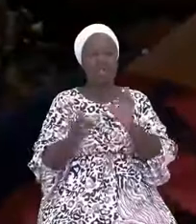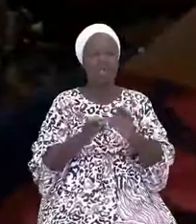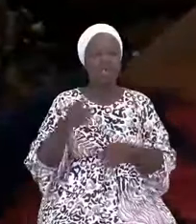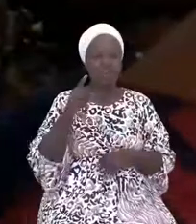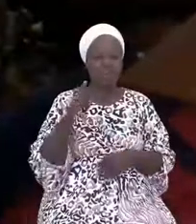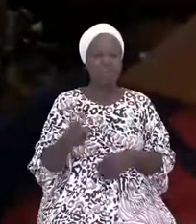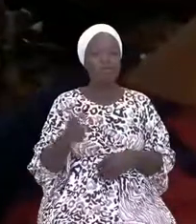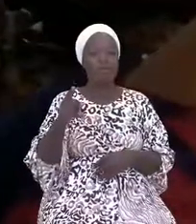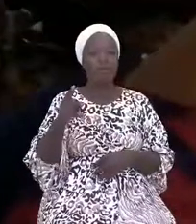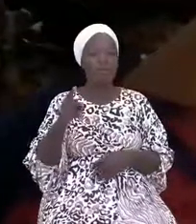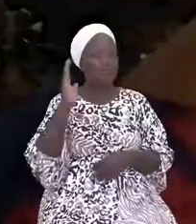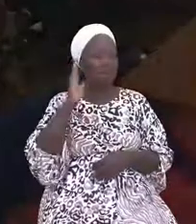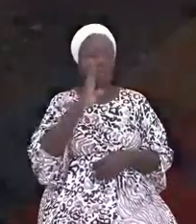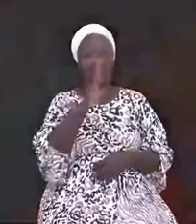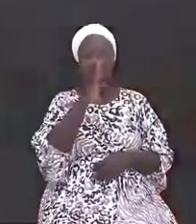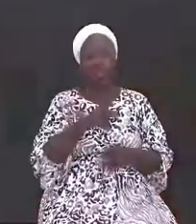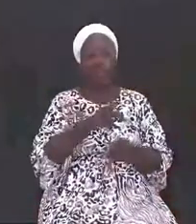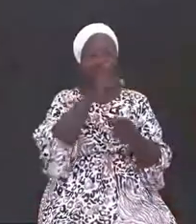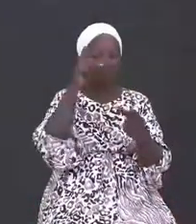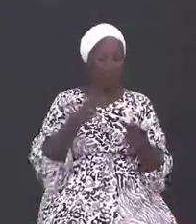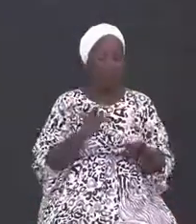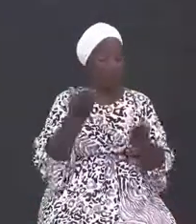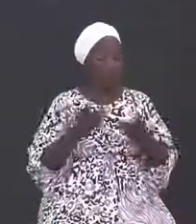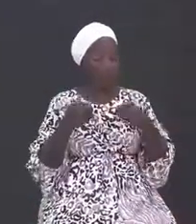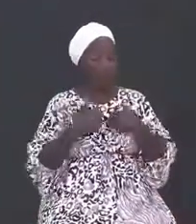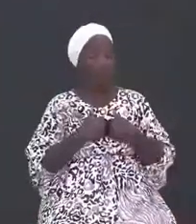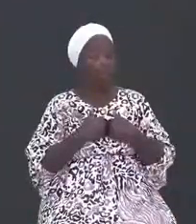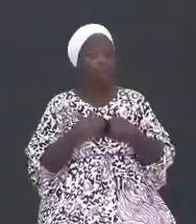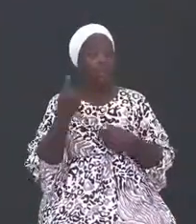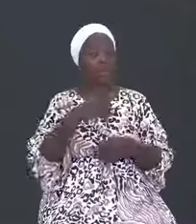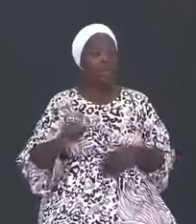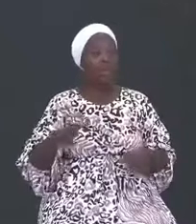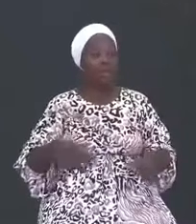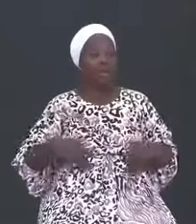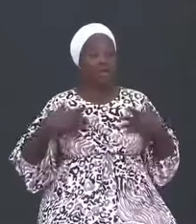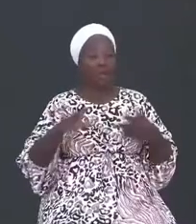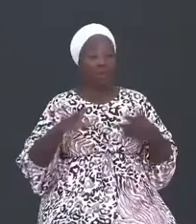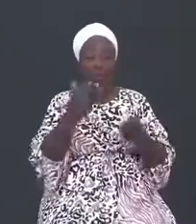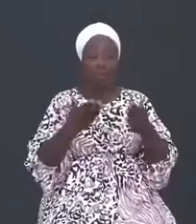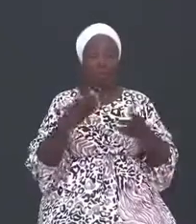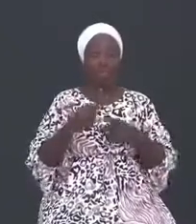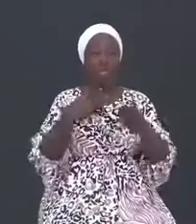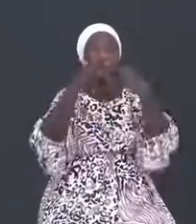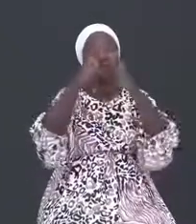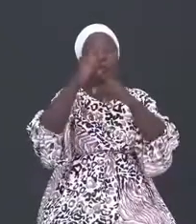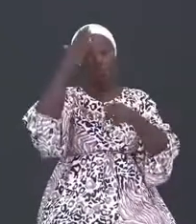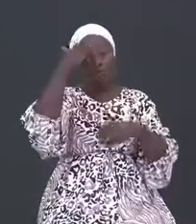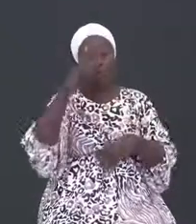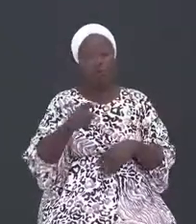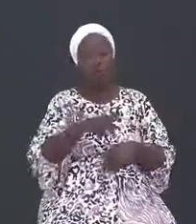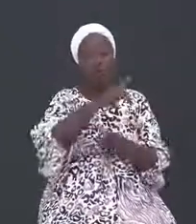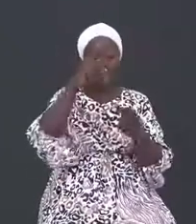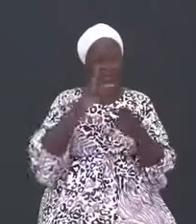parfait, tu veux avoir la vie éternelle et tu veux que le ciel te reconnaisse de